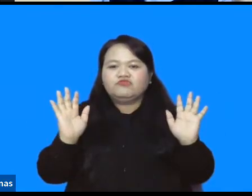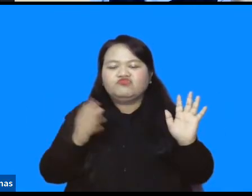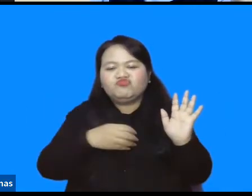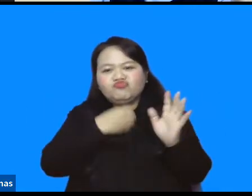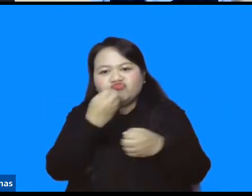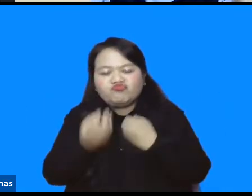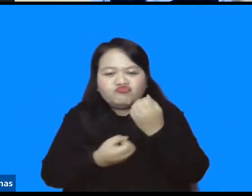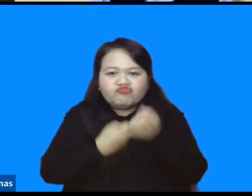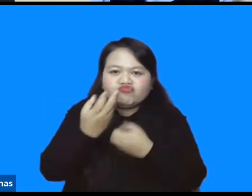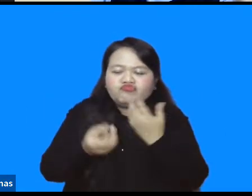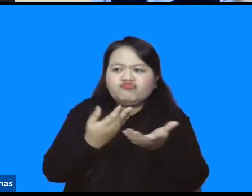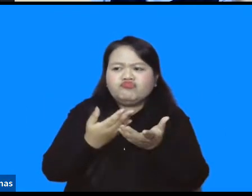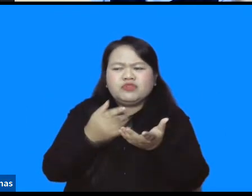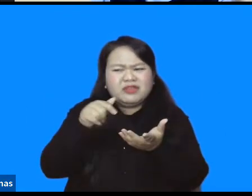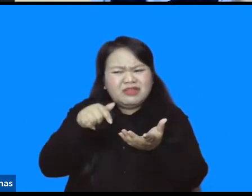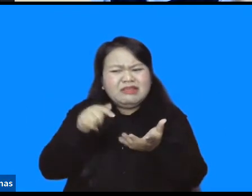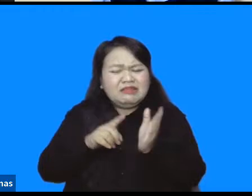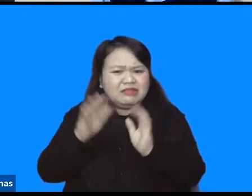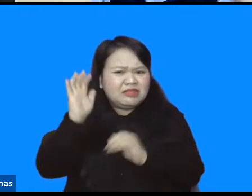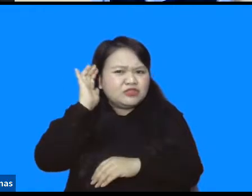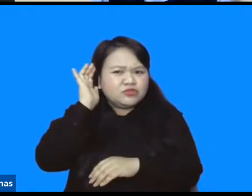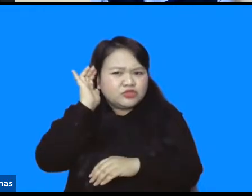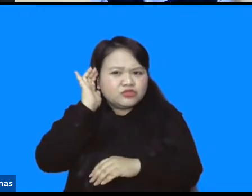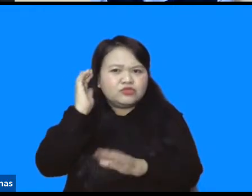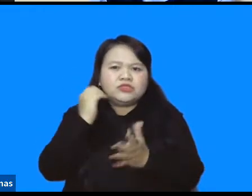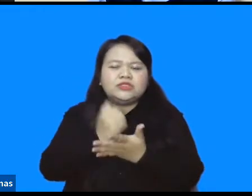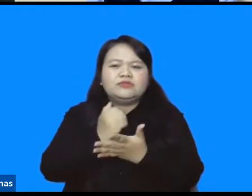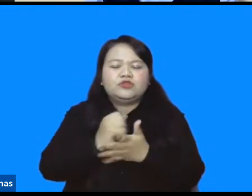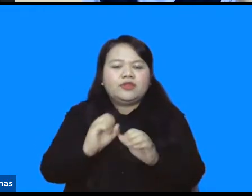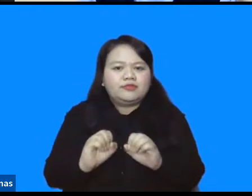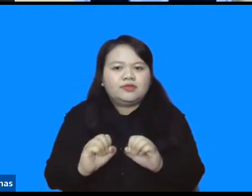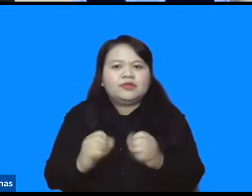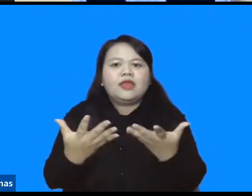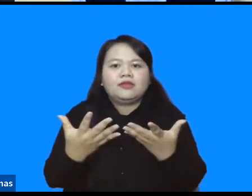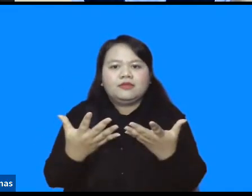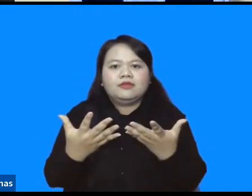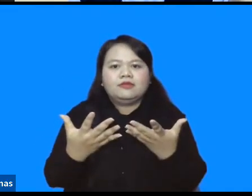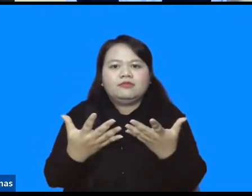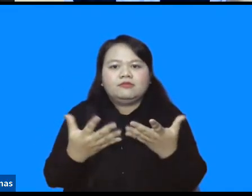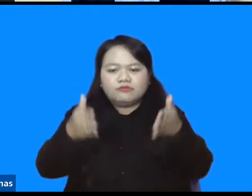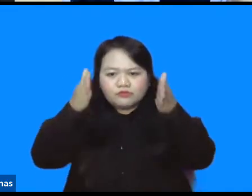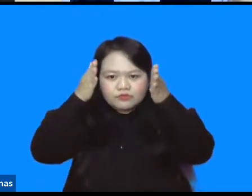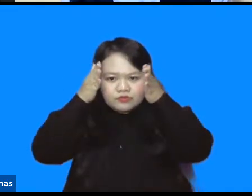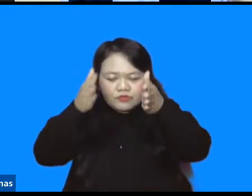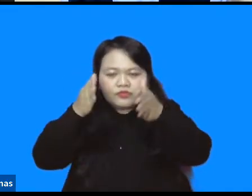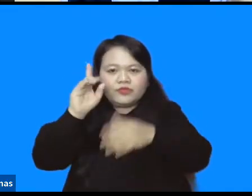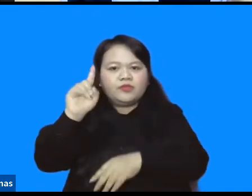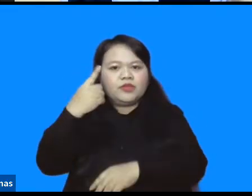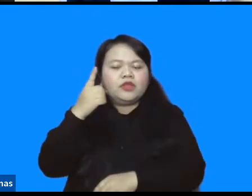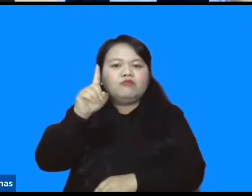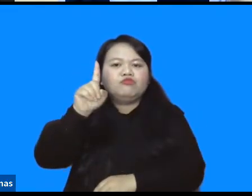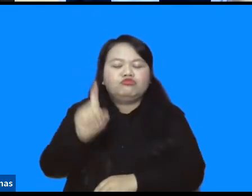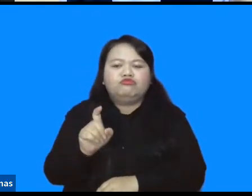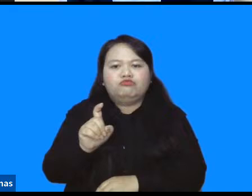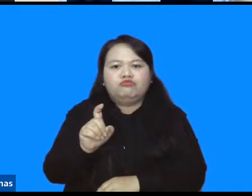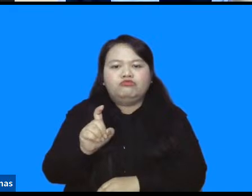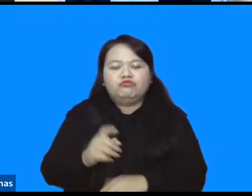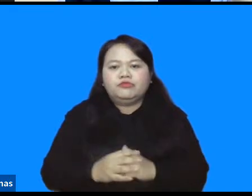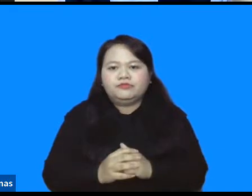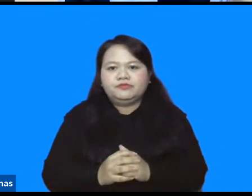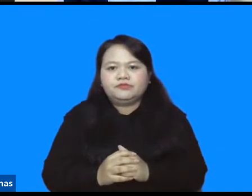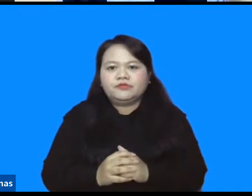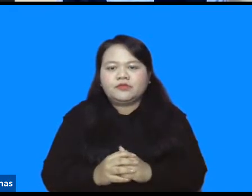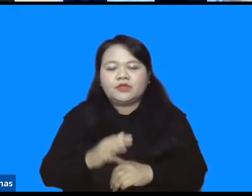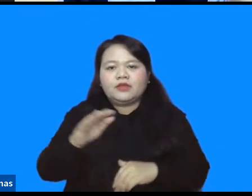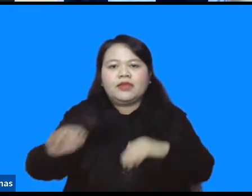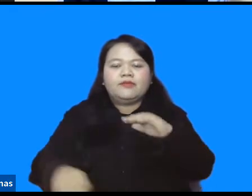menyampaikan ini loh isu yang terjadi saat ini yang perlu perhatian pemerintah gitu loh. Apakah itu bentuk